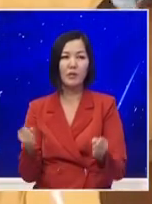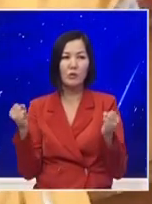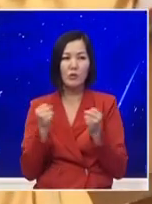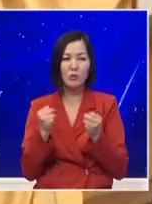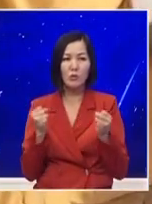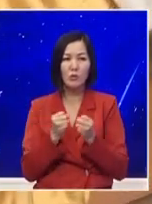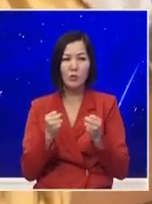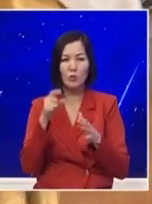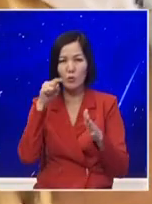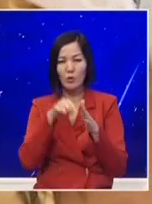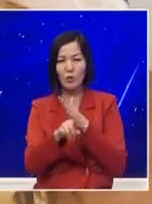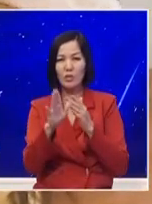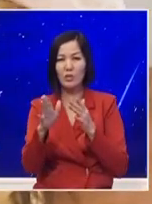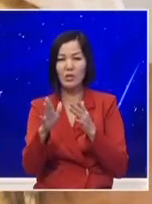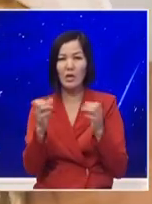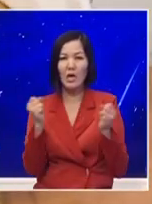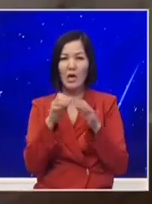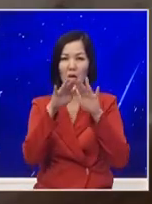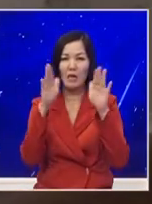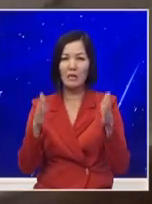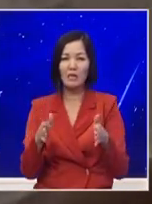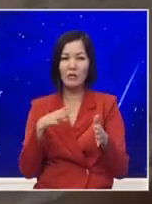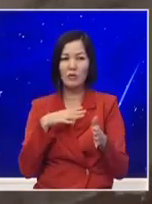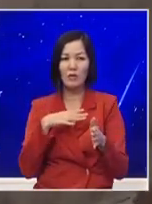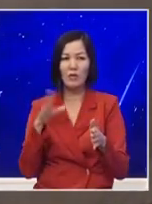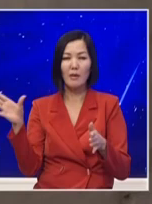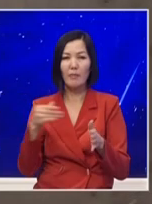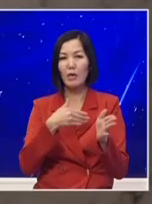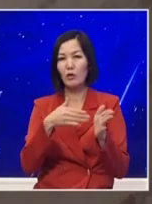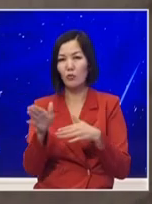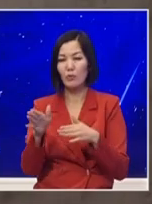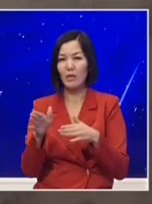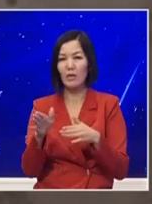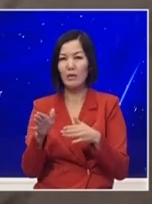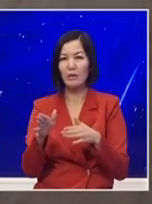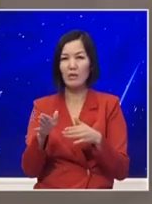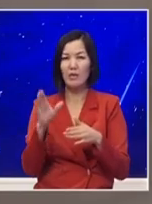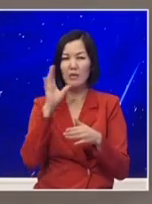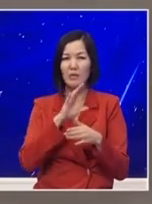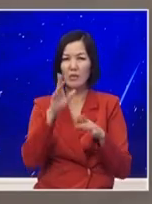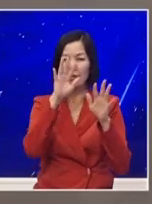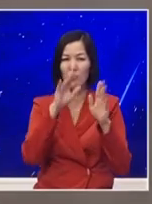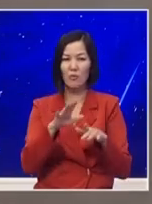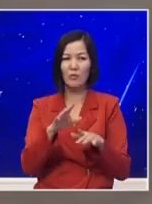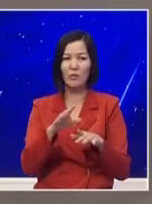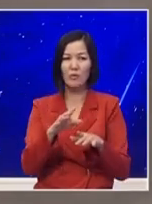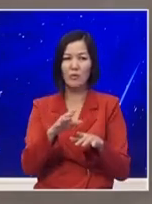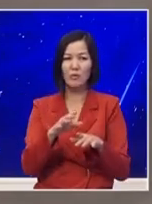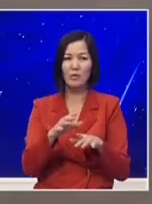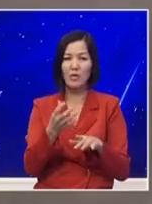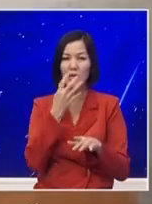Мына жерде хала дейін тұрған. Бәрін алып тастадық. Көгеріп кеткен. Батарея ыстық ыстық міне.